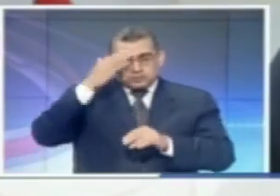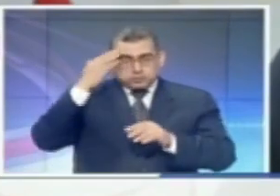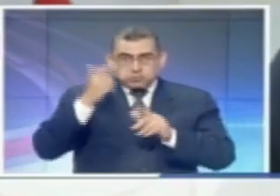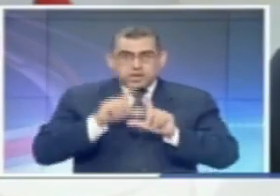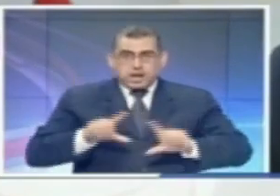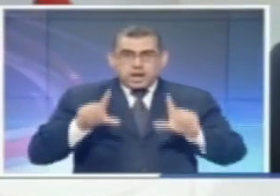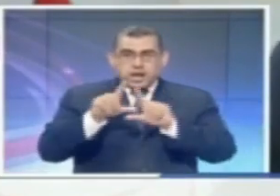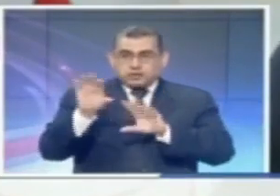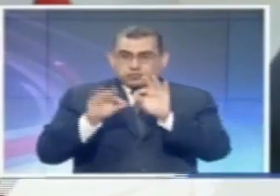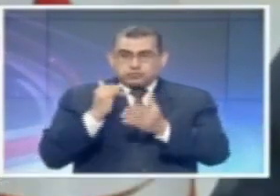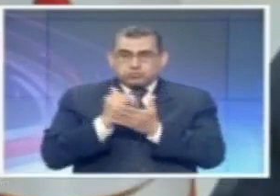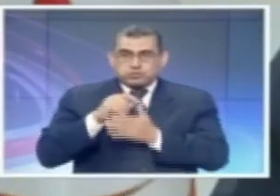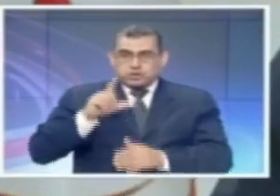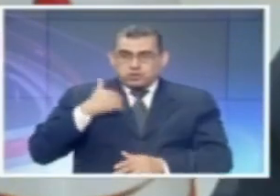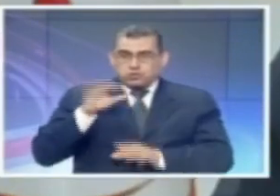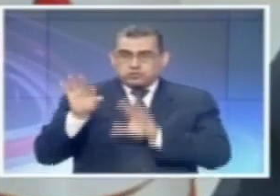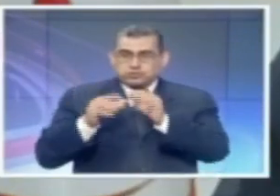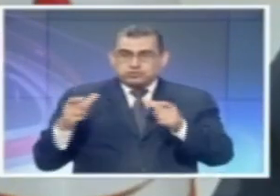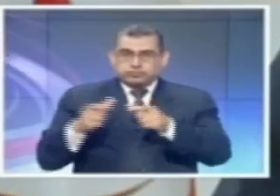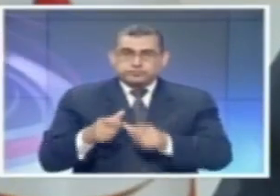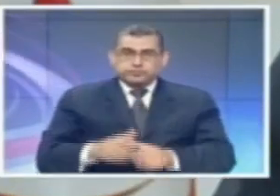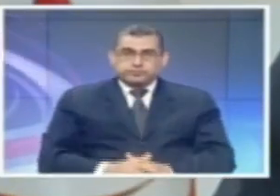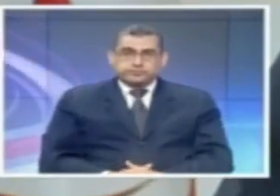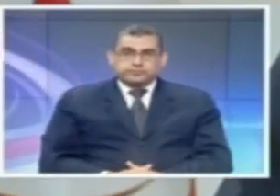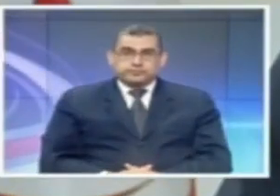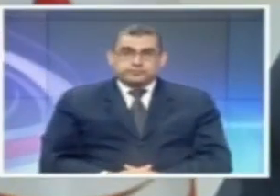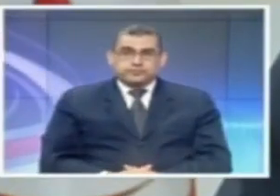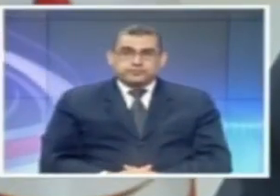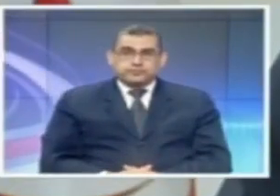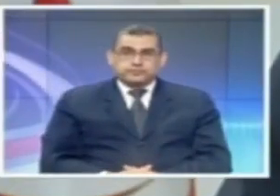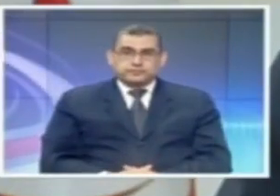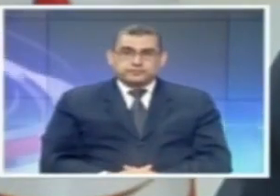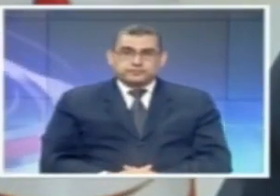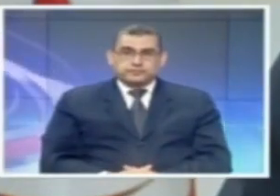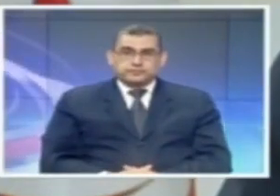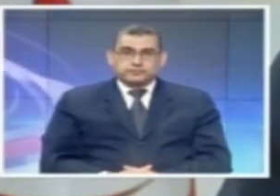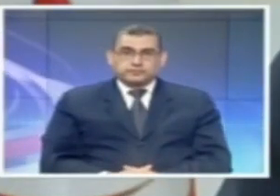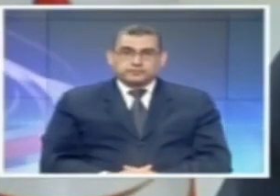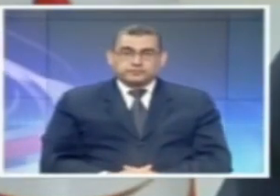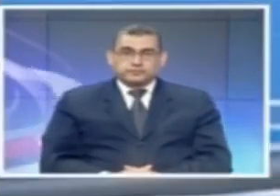بلجنة يتم تشكيلها بأمر رئاسي.